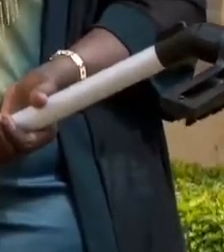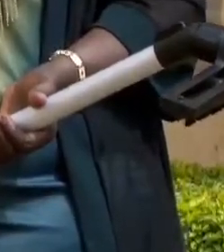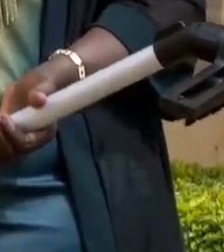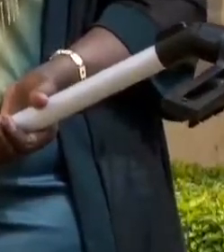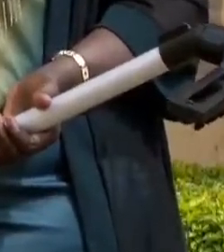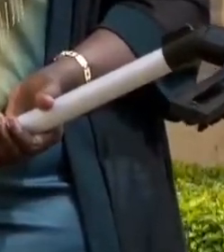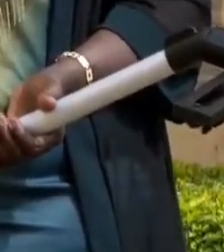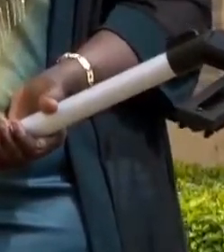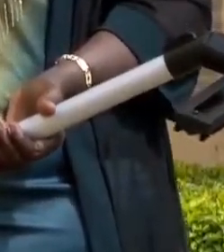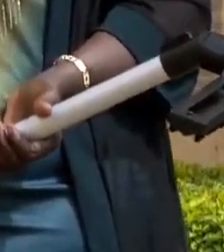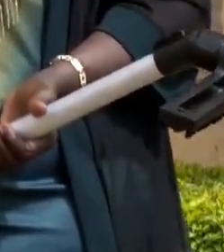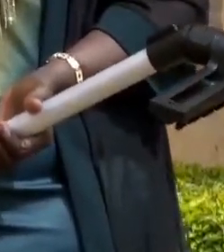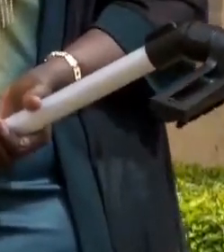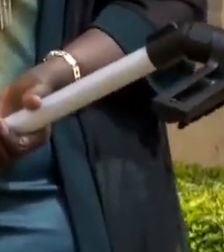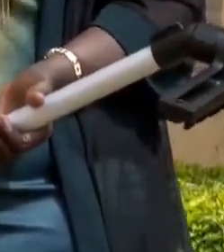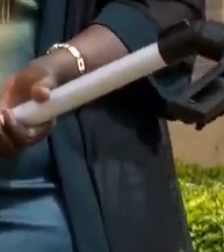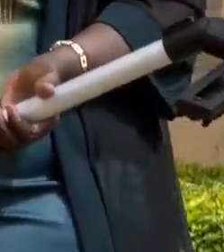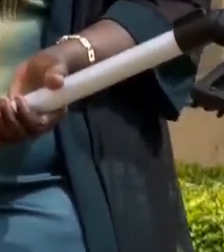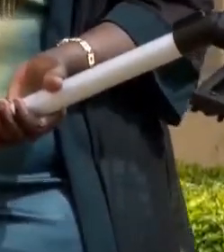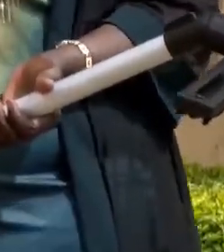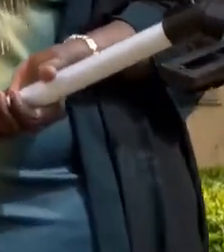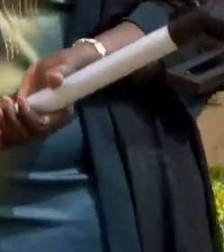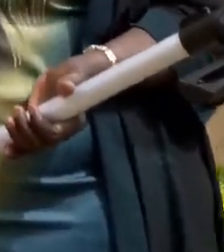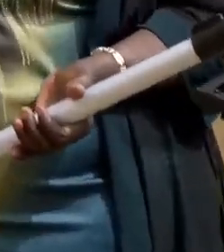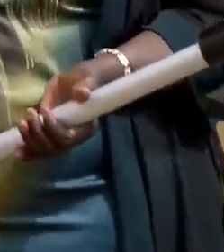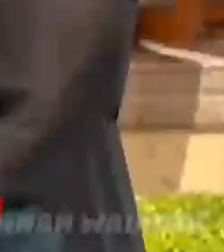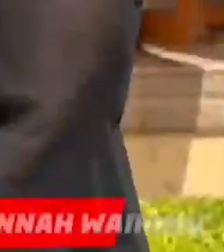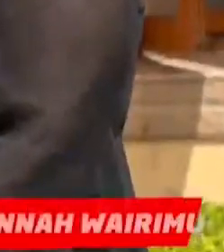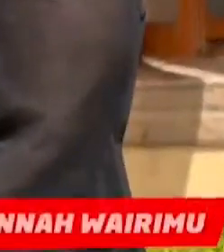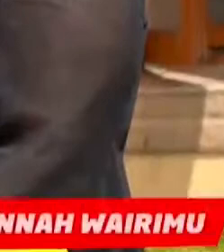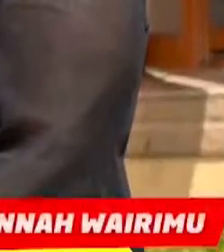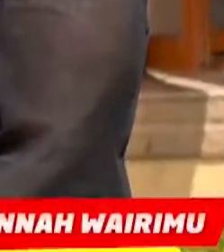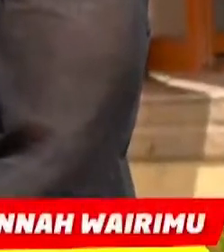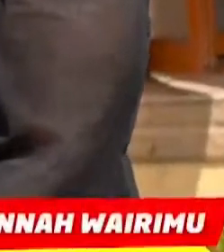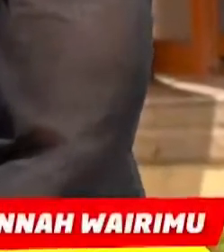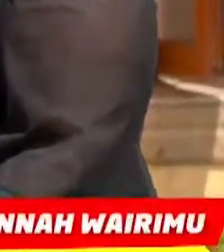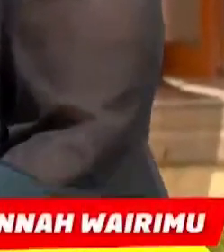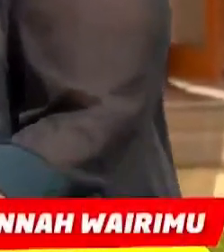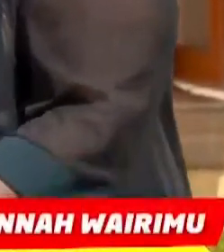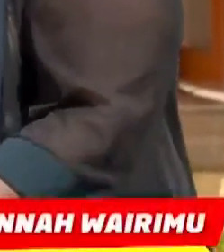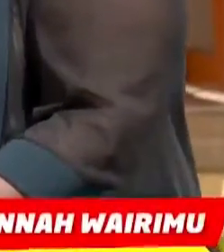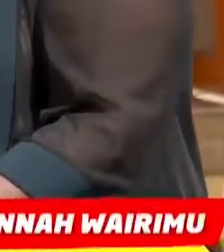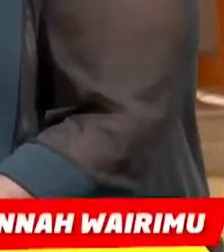mahana atia Nitagwo Hana wa Irimu Gathu. Yes. Nyumite Naivasha. Ndaigua wega muno